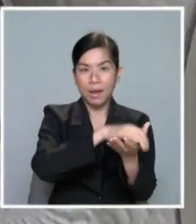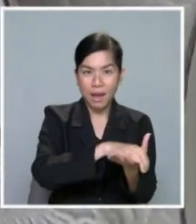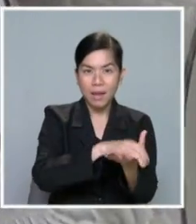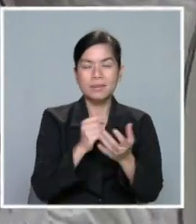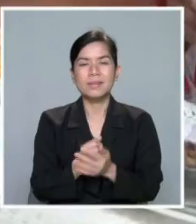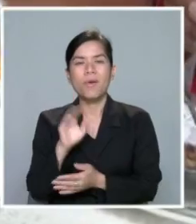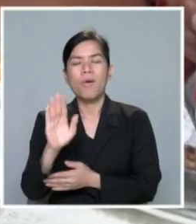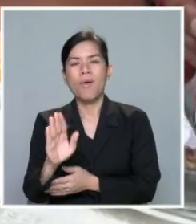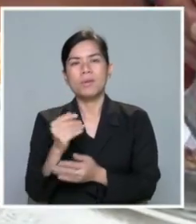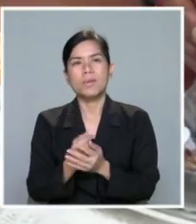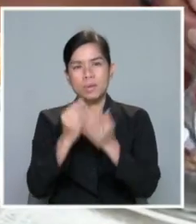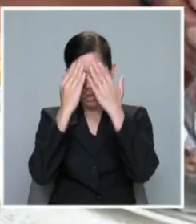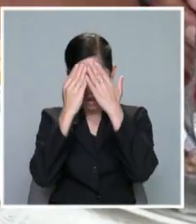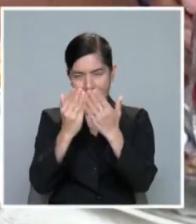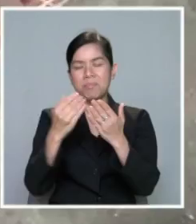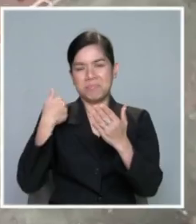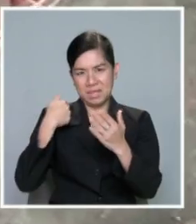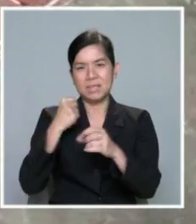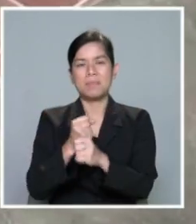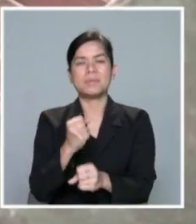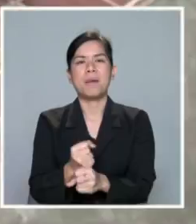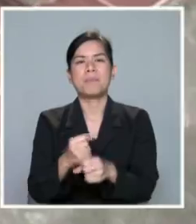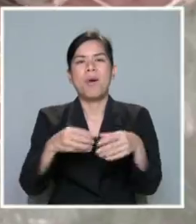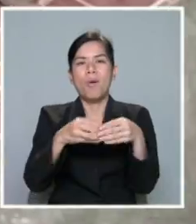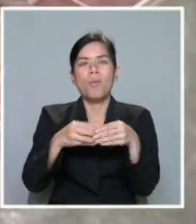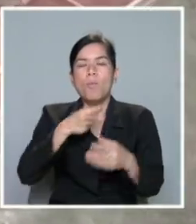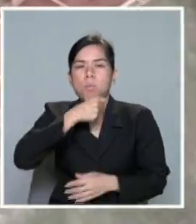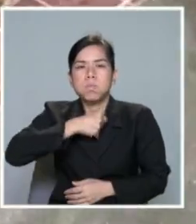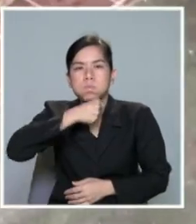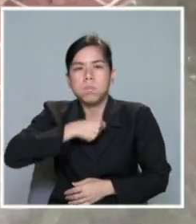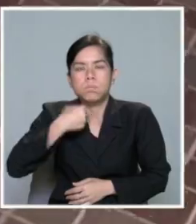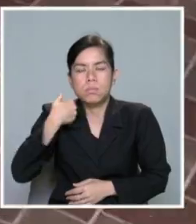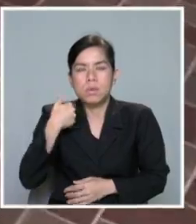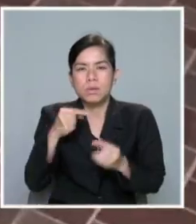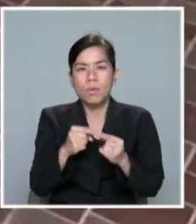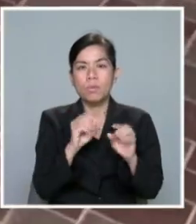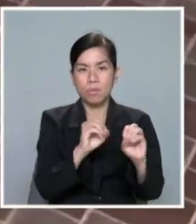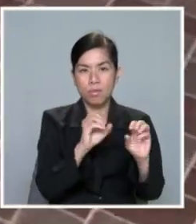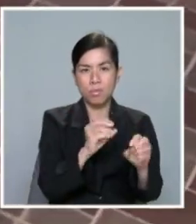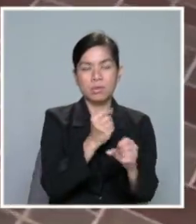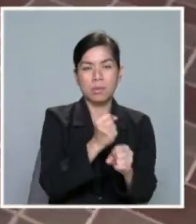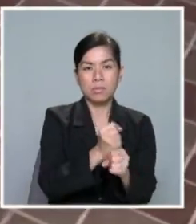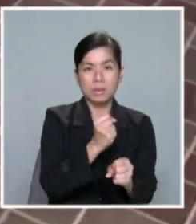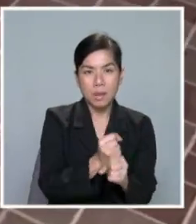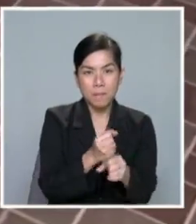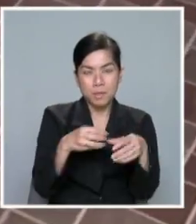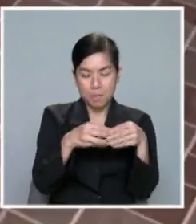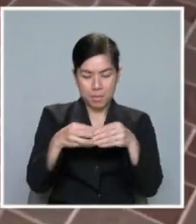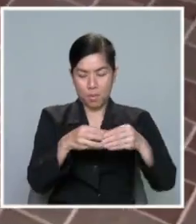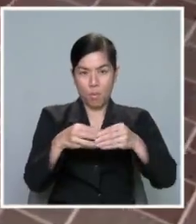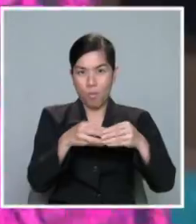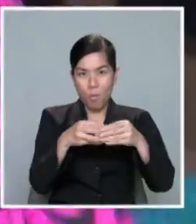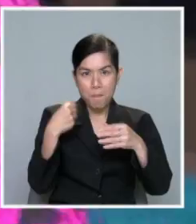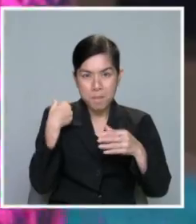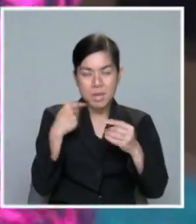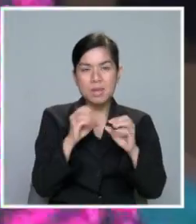จึงนิยมทำกันกลุ่มผู้สูงอายุที่เป็นผู้สืบทอดวิธีการทำแกงพื้นเมืองนี้จึงได้รวมตัวกันสอน